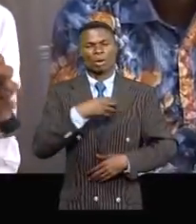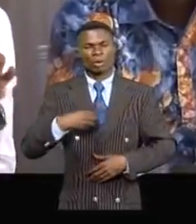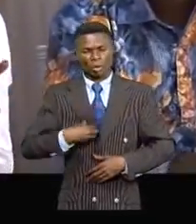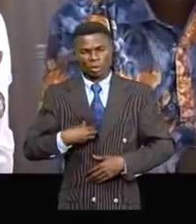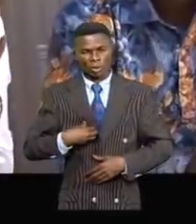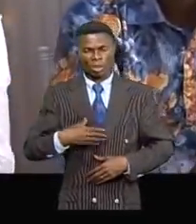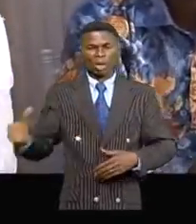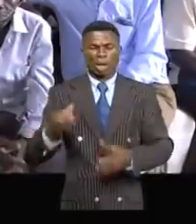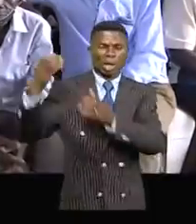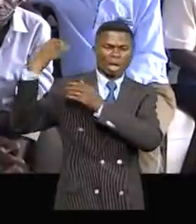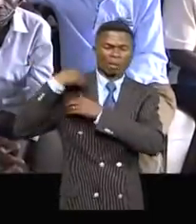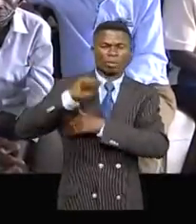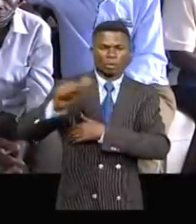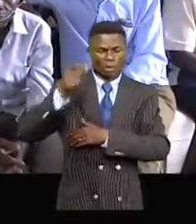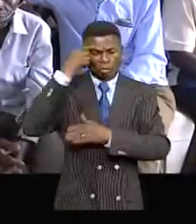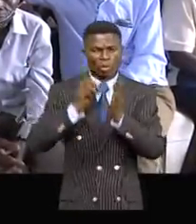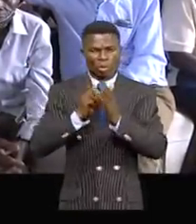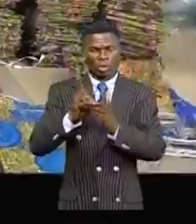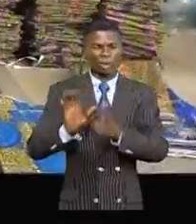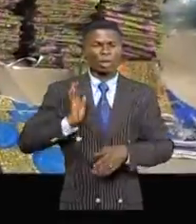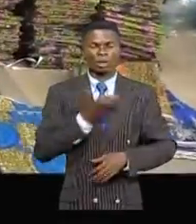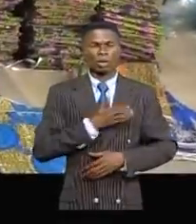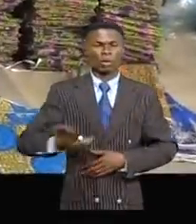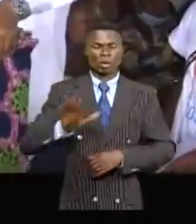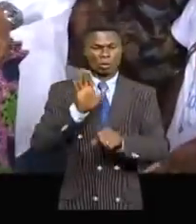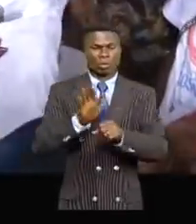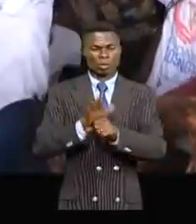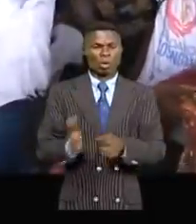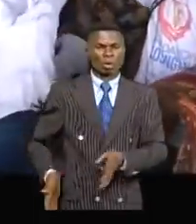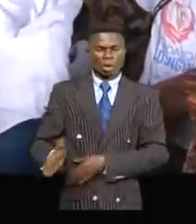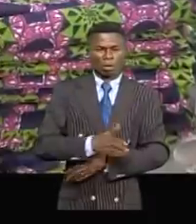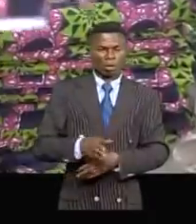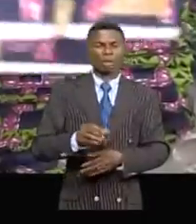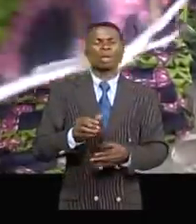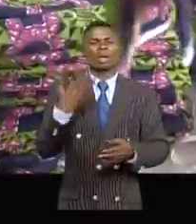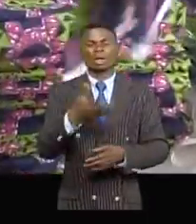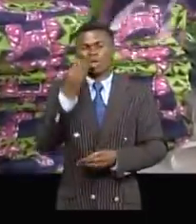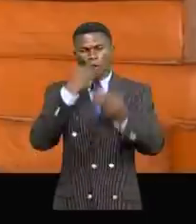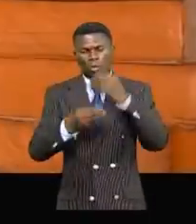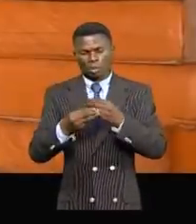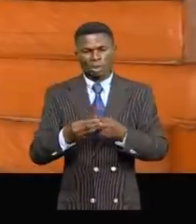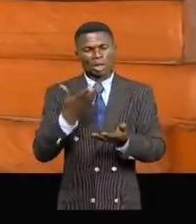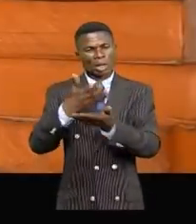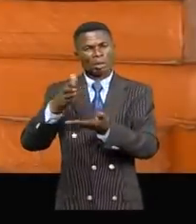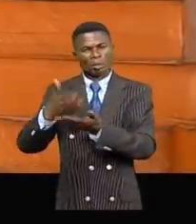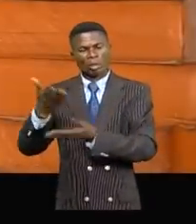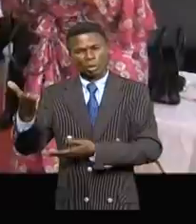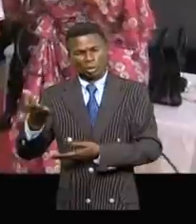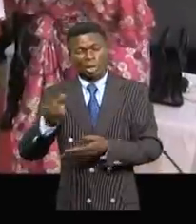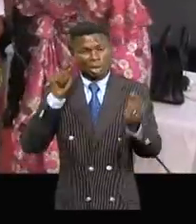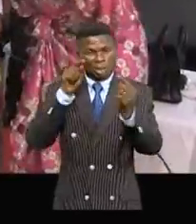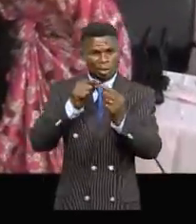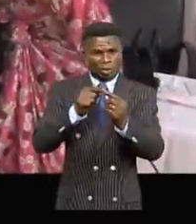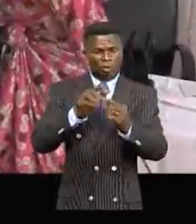une auto-prise en charge pour le développement du pays. Plusieurs pagnes, les vivres et non-vivres ont été distribués, un motif